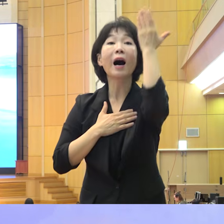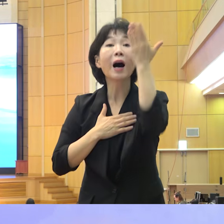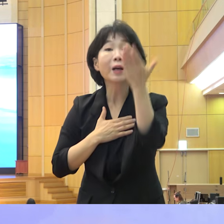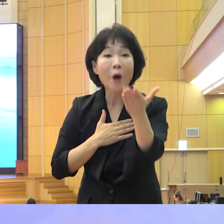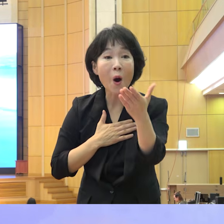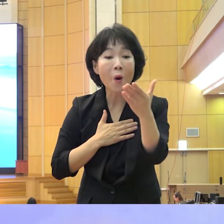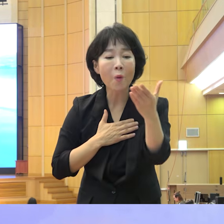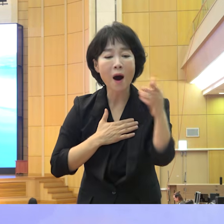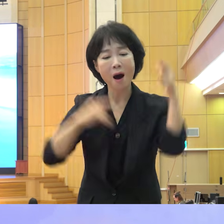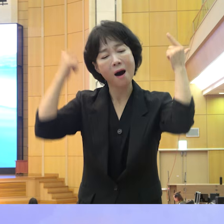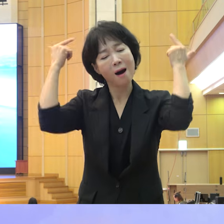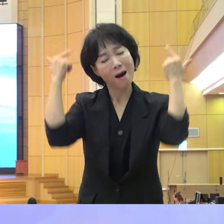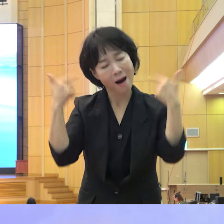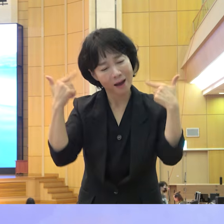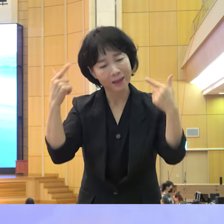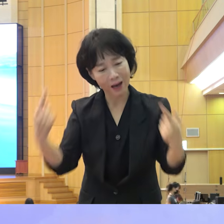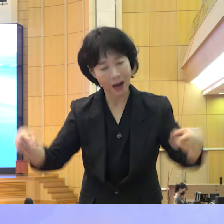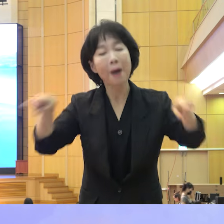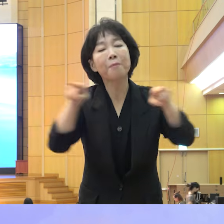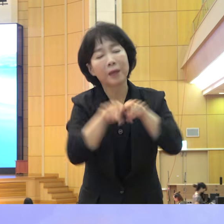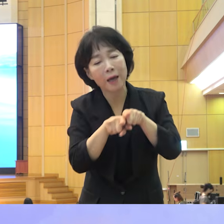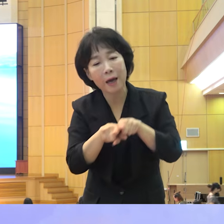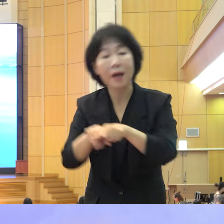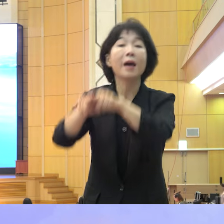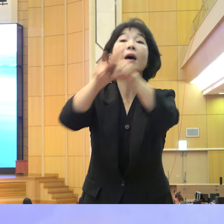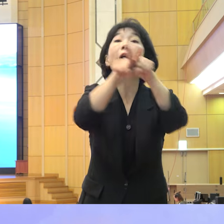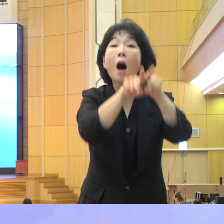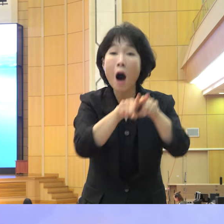내가 너와 항상